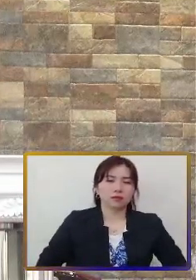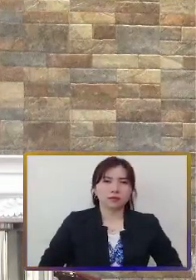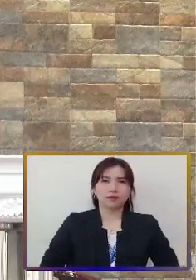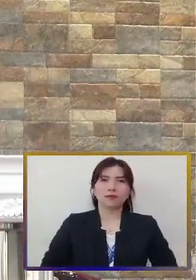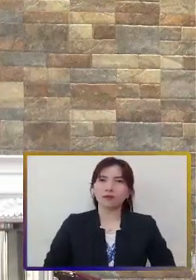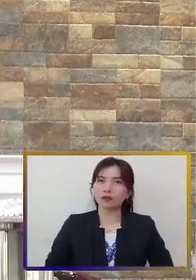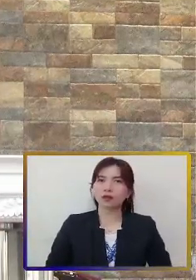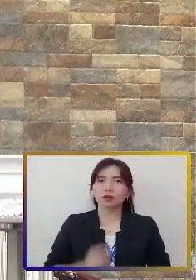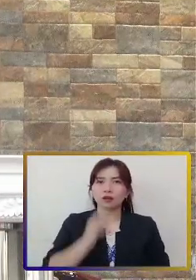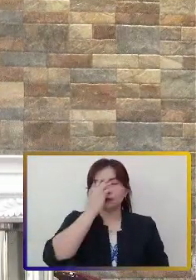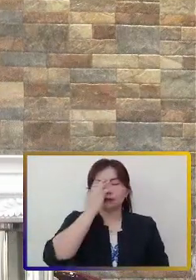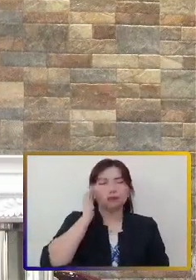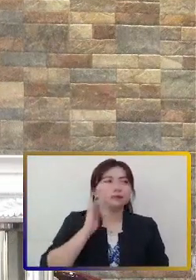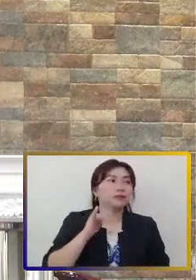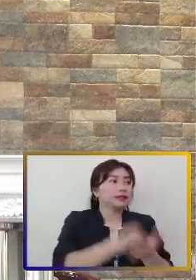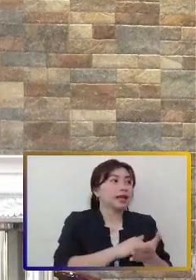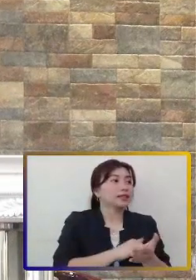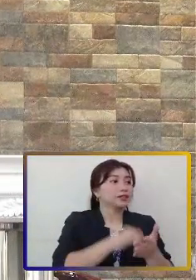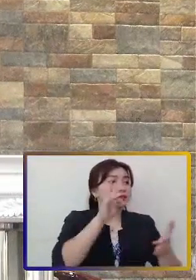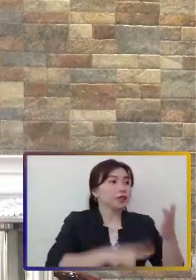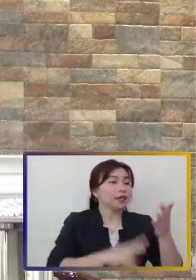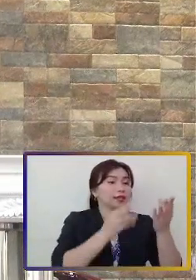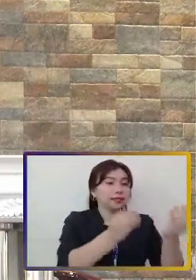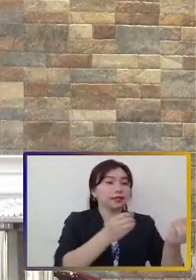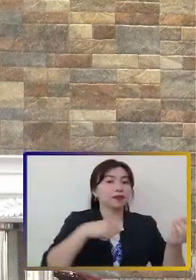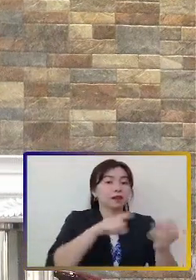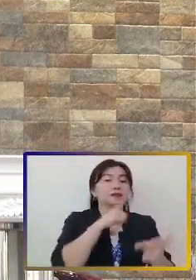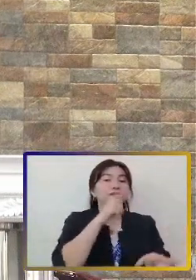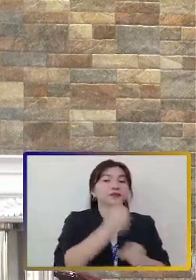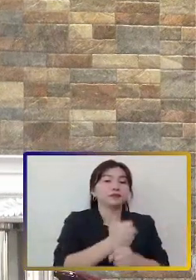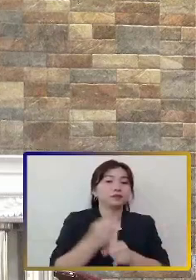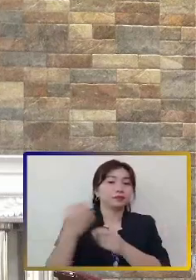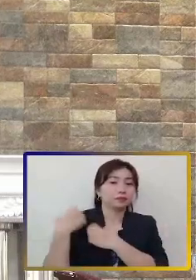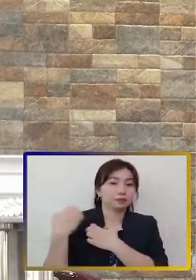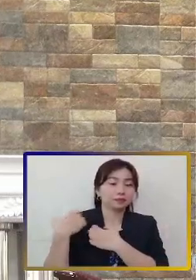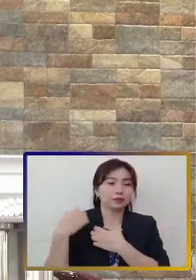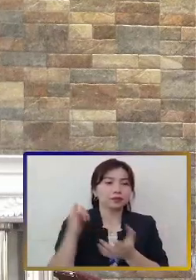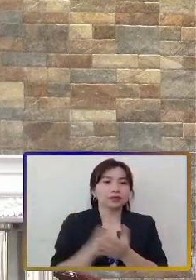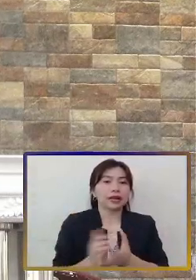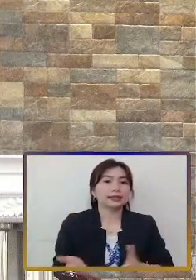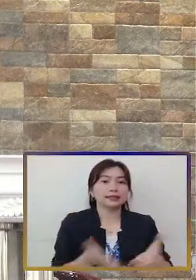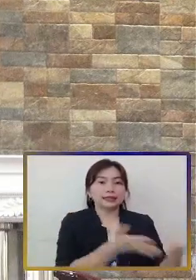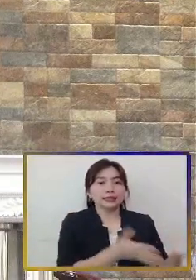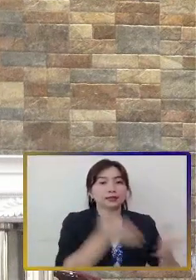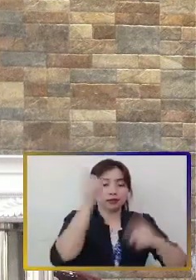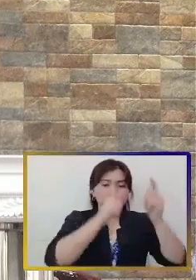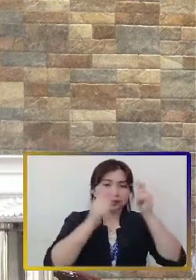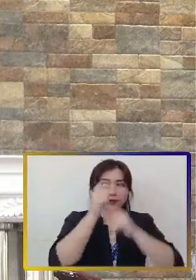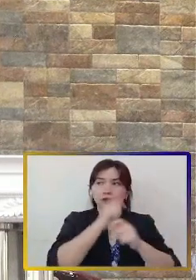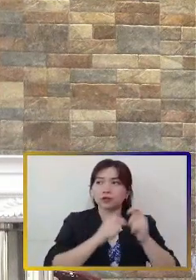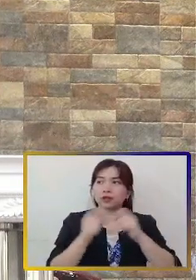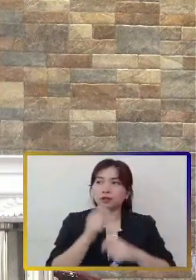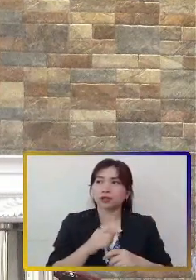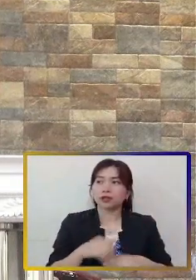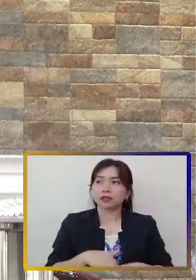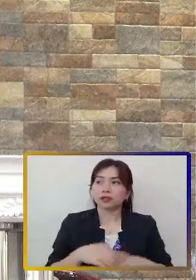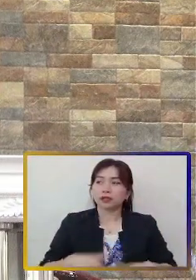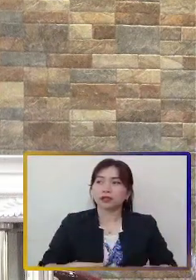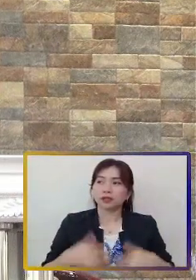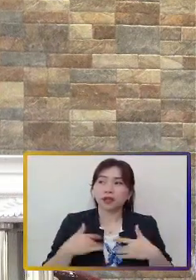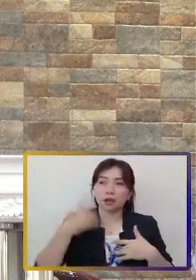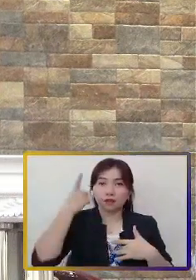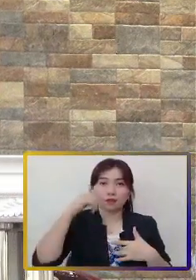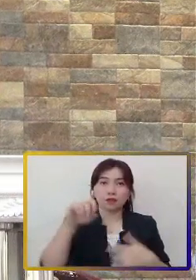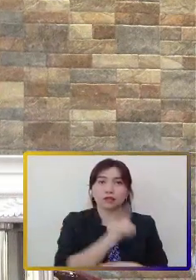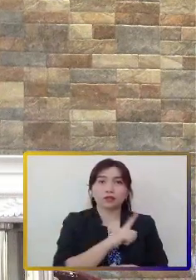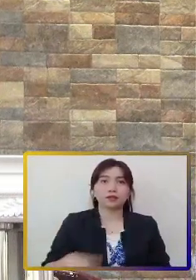the certain expectation that will leave tress in heart that we leave our troubles in heart for the